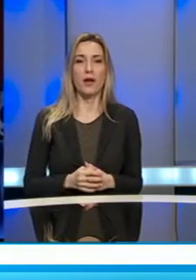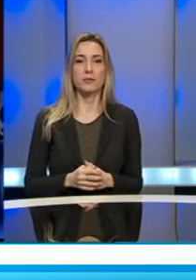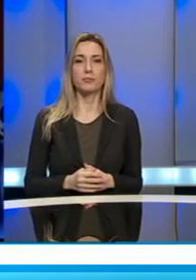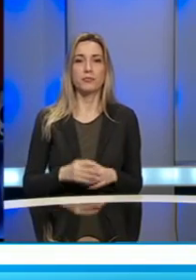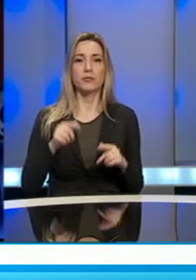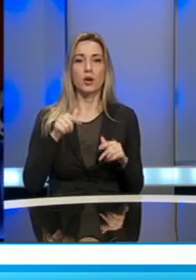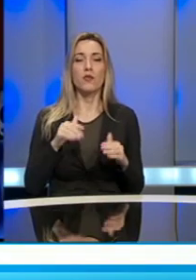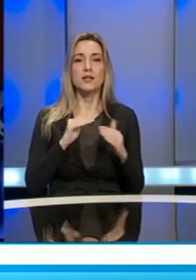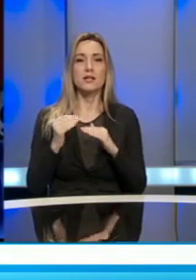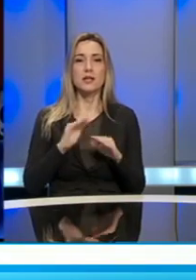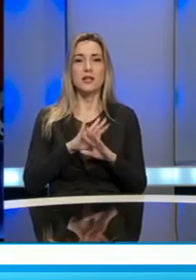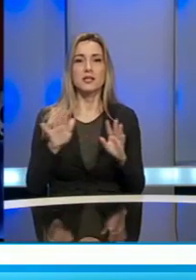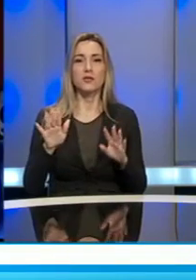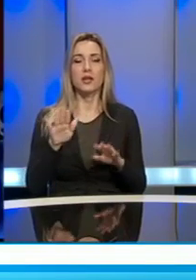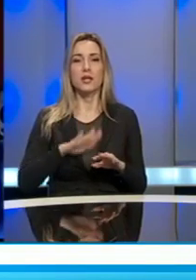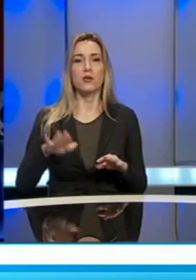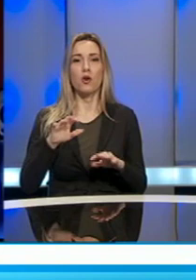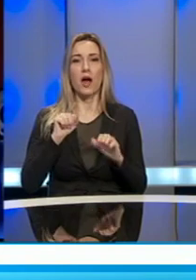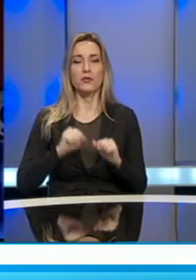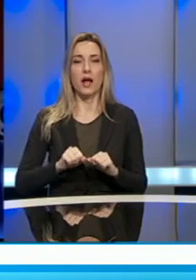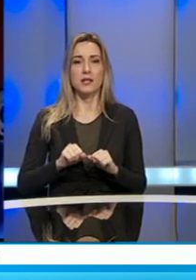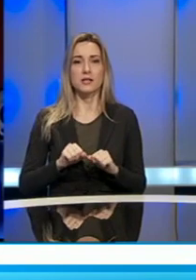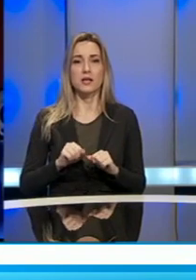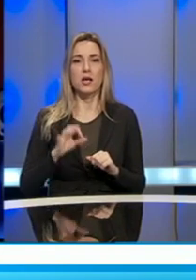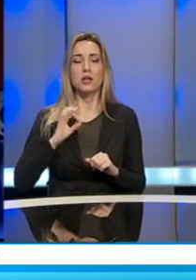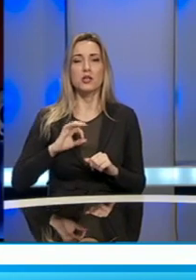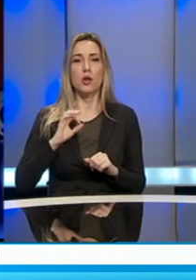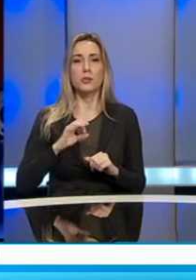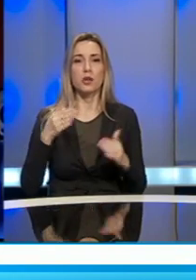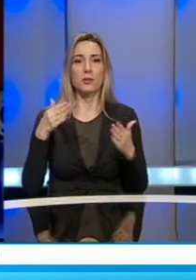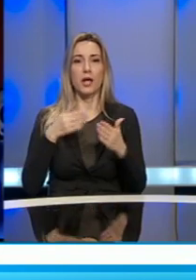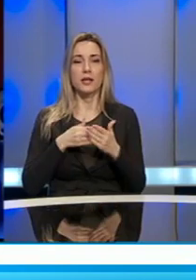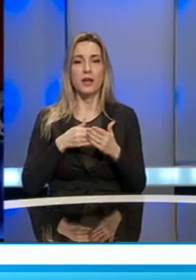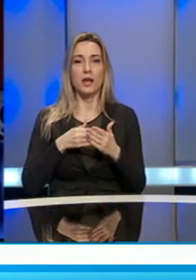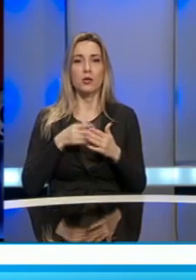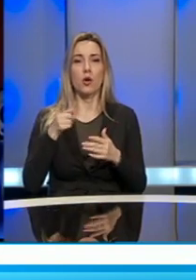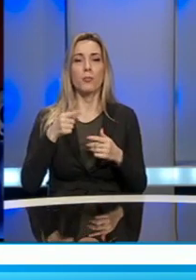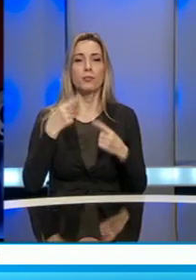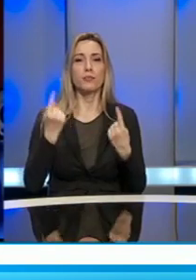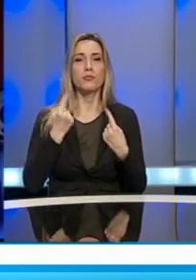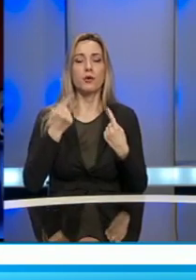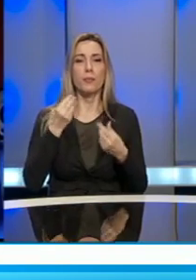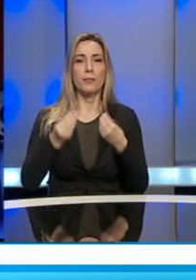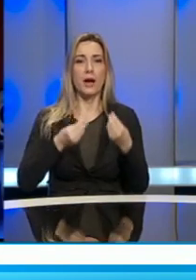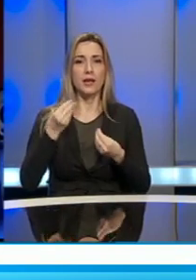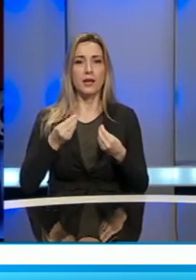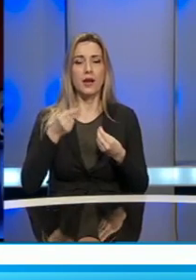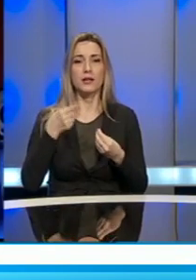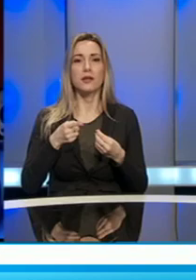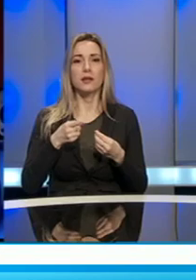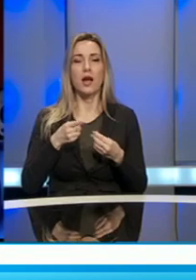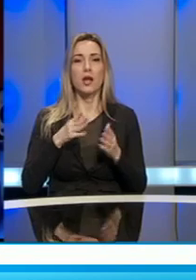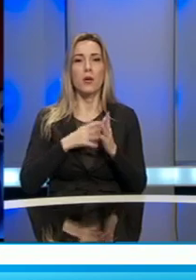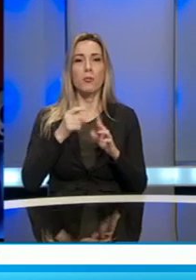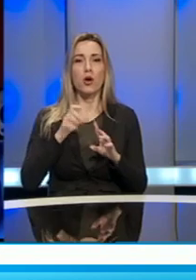ovdje ste i saradnici svih nivoa vlasti. S obzirom da direktno propagirate taj moto